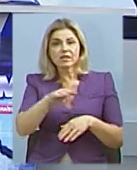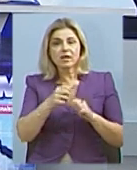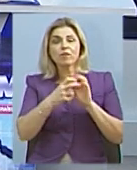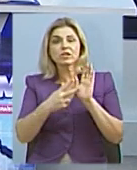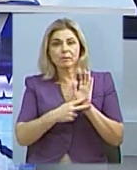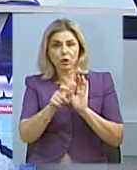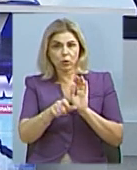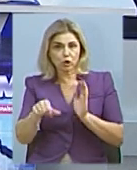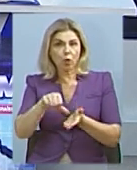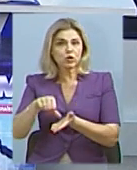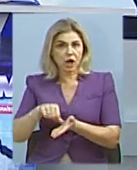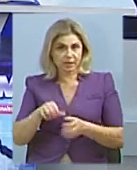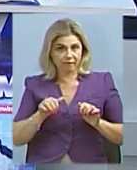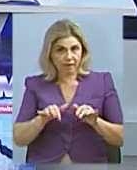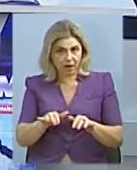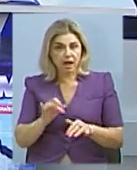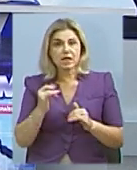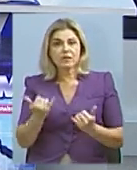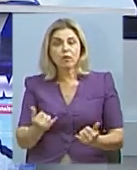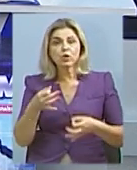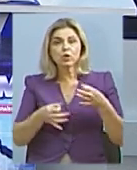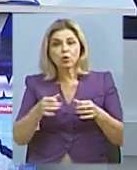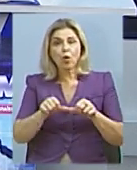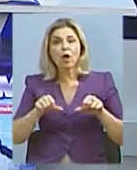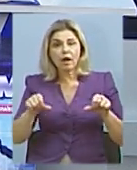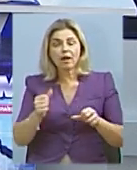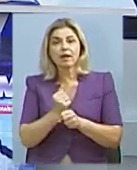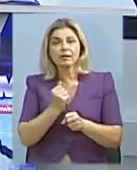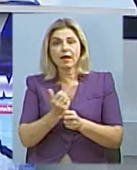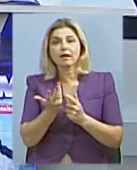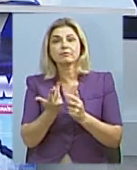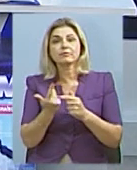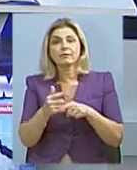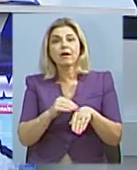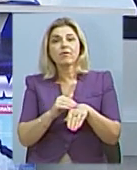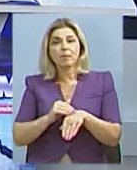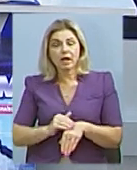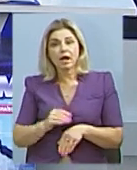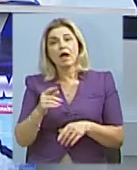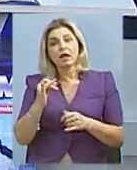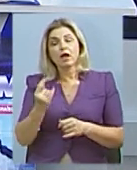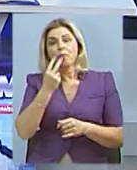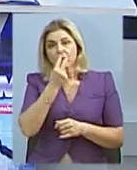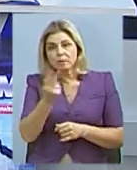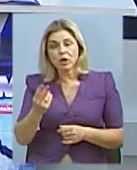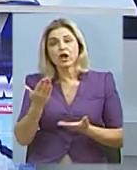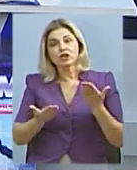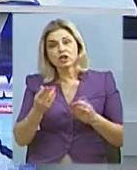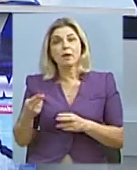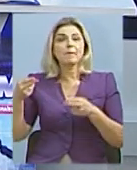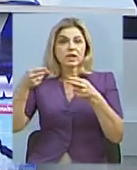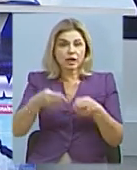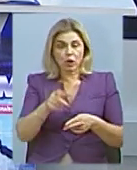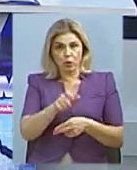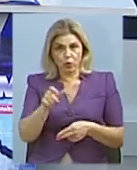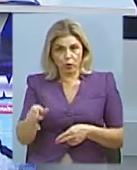справи. Сьогодні суддівська колегія планувала зробити перекличку і подивитись, чи з'явились підсудні громадяни України. Зробити